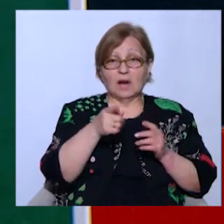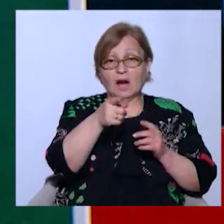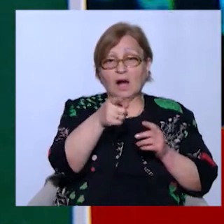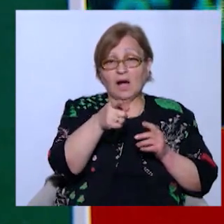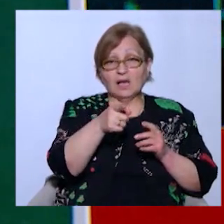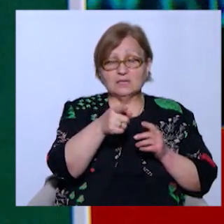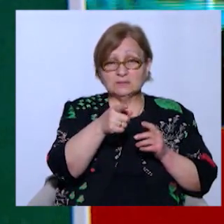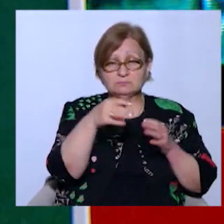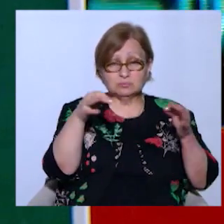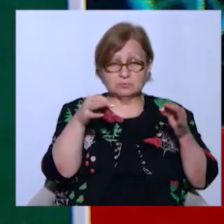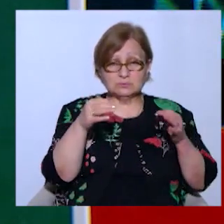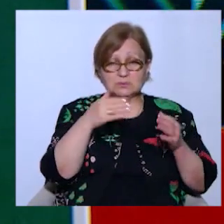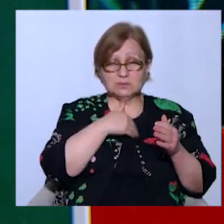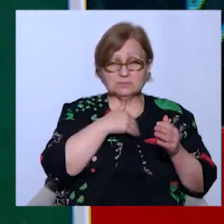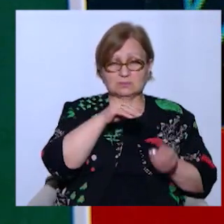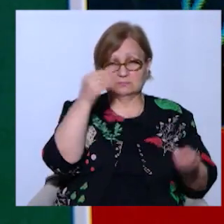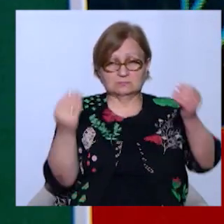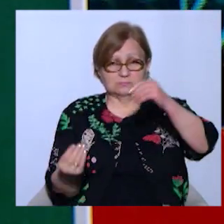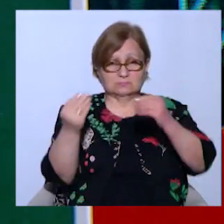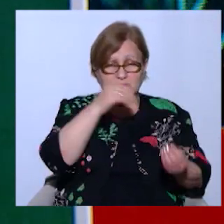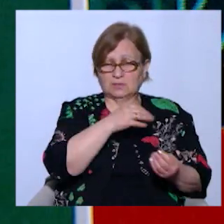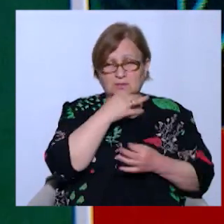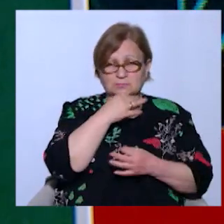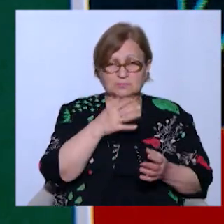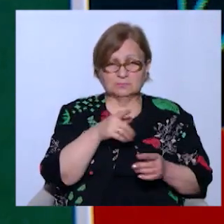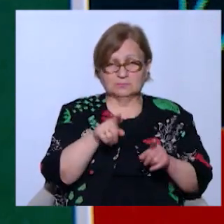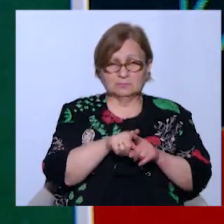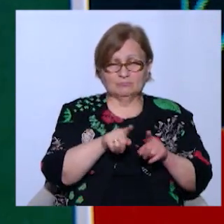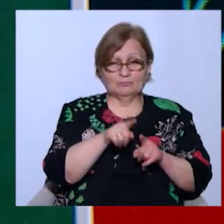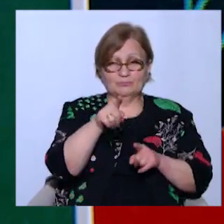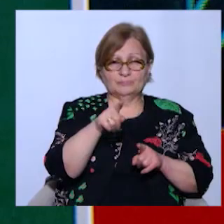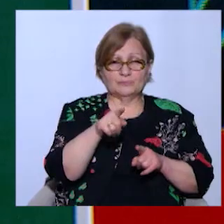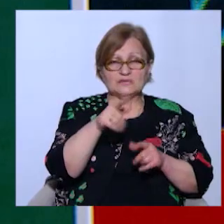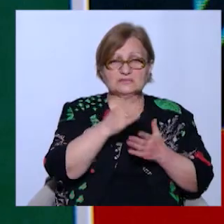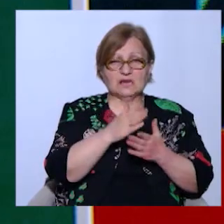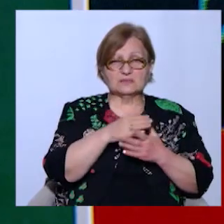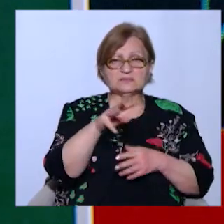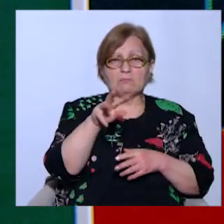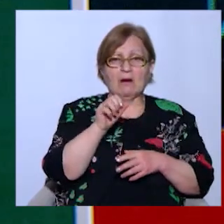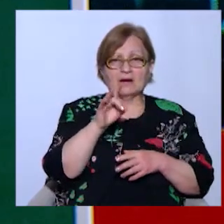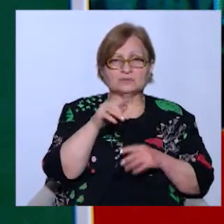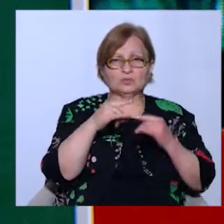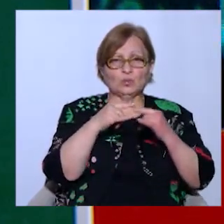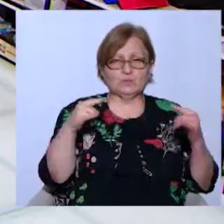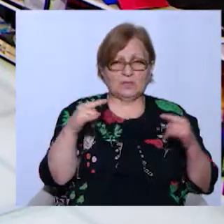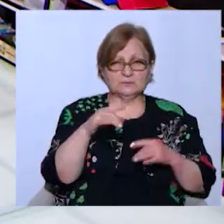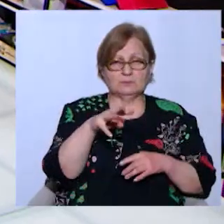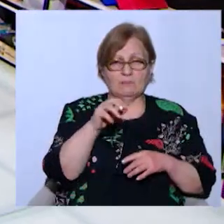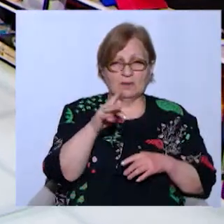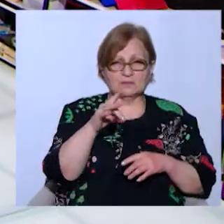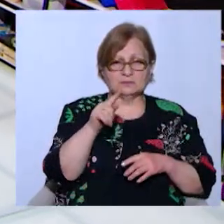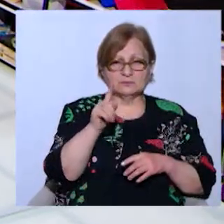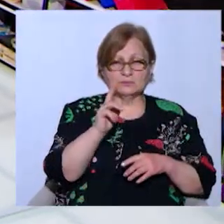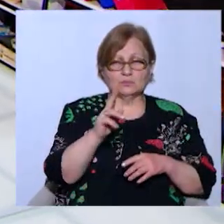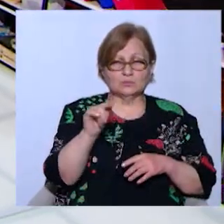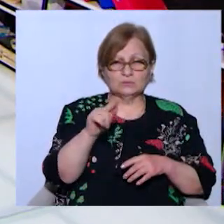საითაც გინდა წაიღე, წამოიღე. აი ეს გეომეტრიული ფიგურა არის მართკუთხედი მთელი შიგნით რაც არის და